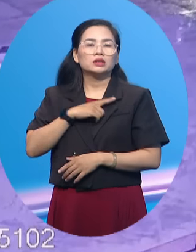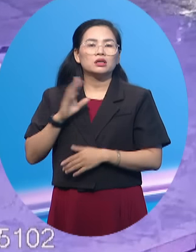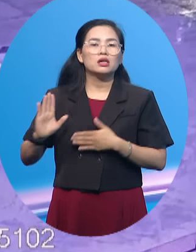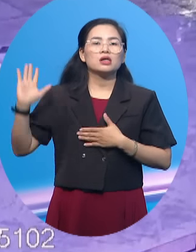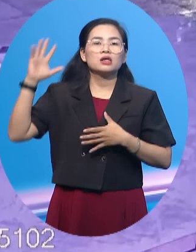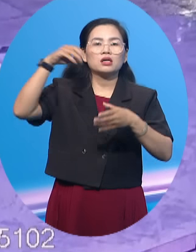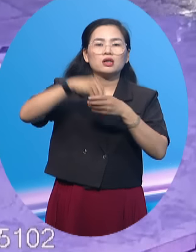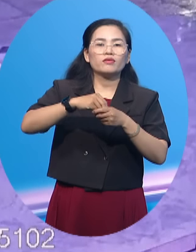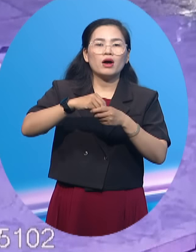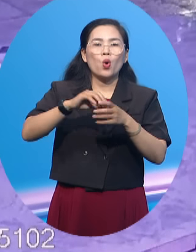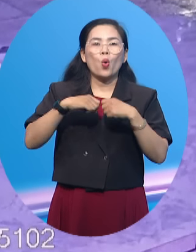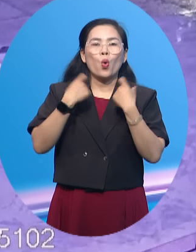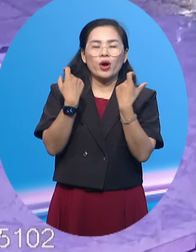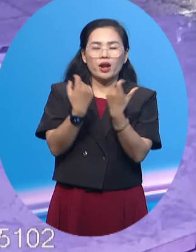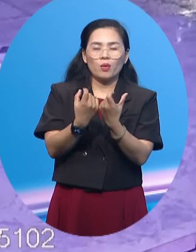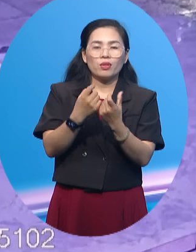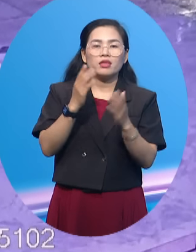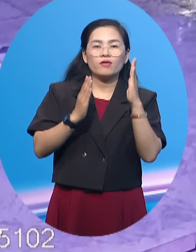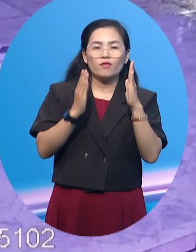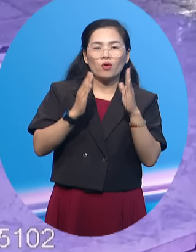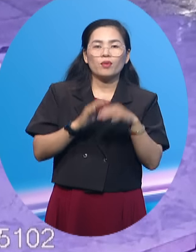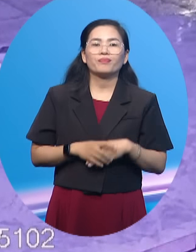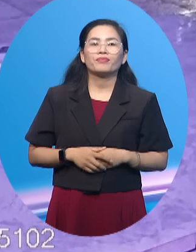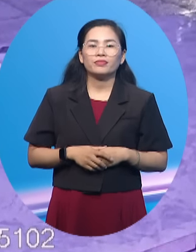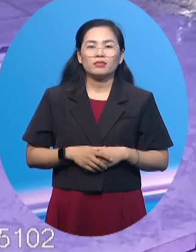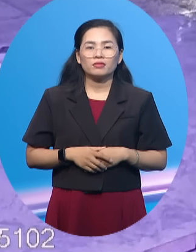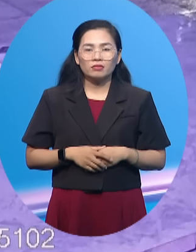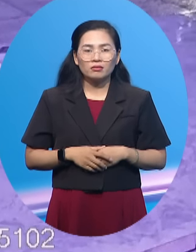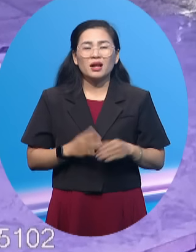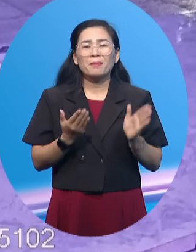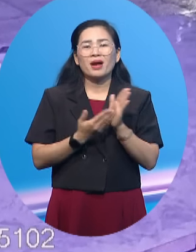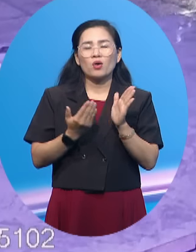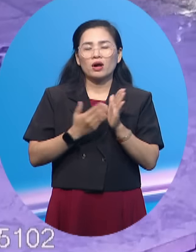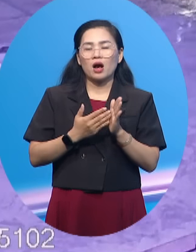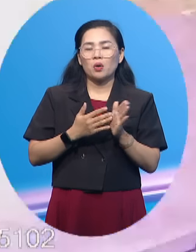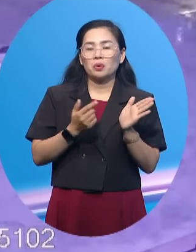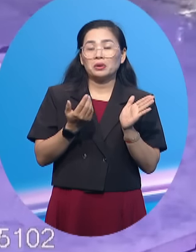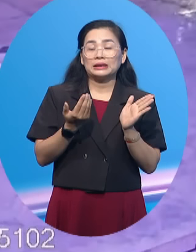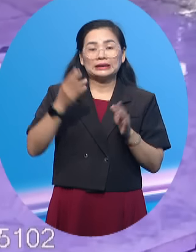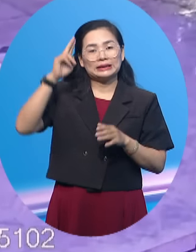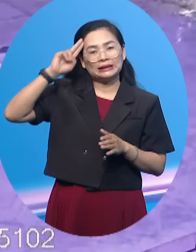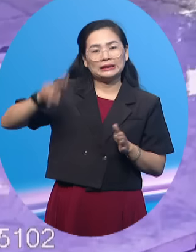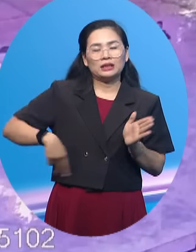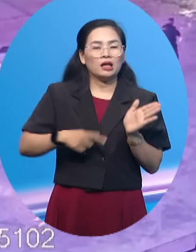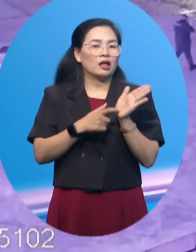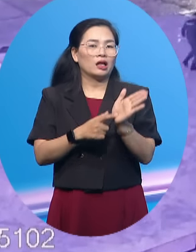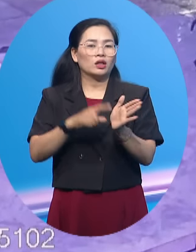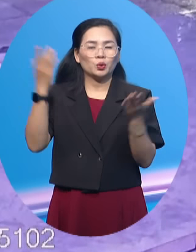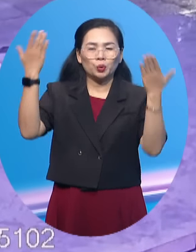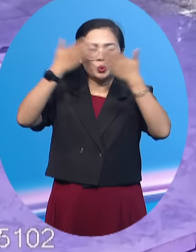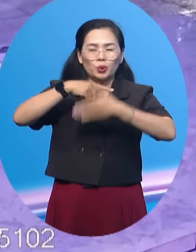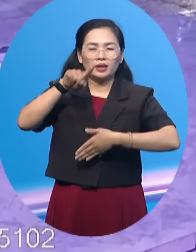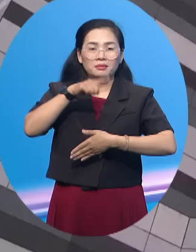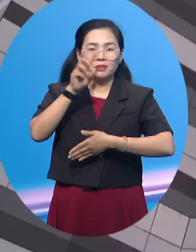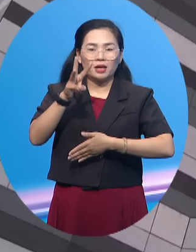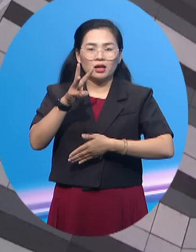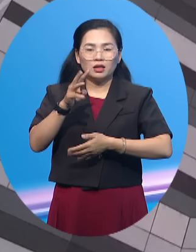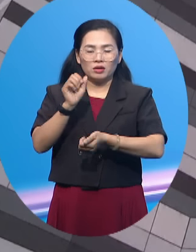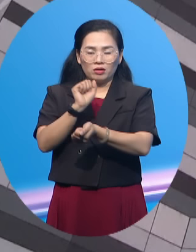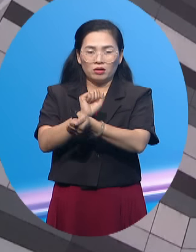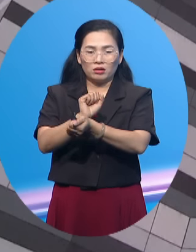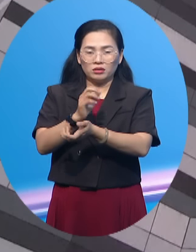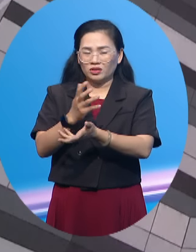Santa Catarina. Hãng tin Reuters dẫn một báo cáo của cảnh sát Brazil cho thấy, tối 13 tháng 11, Luiz đã ném một vật